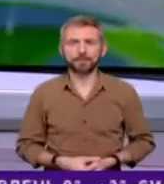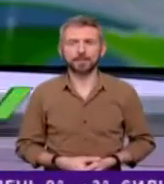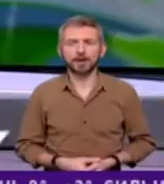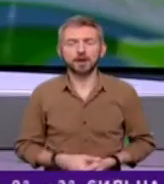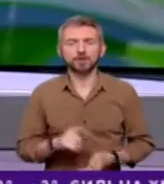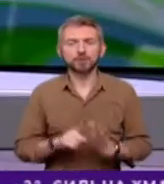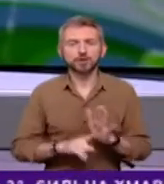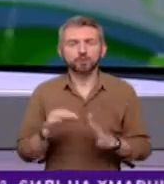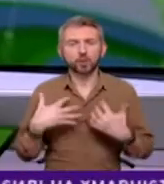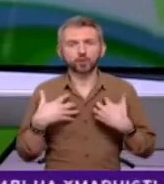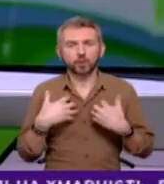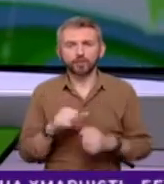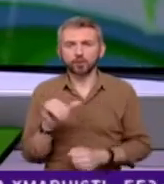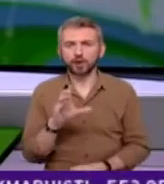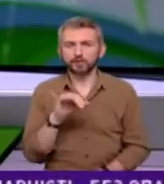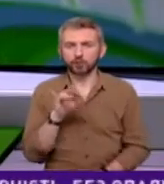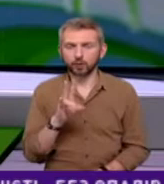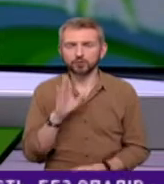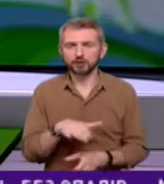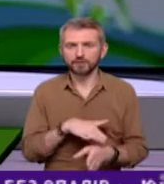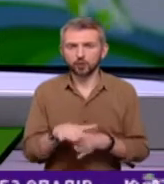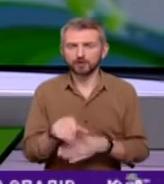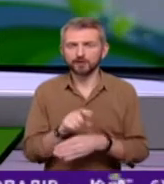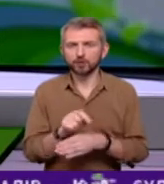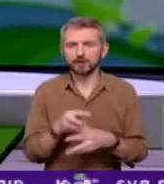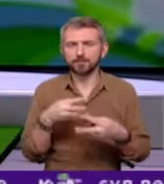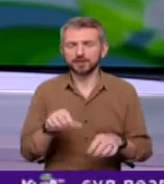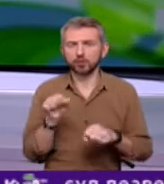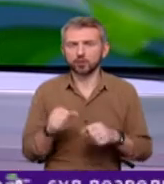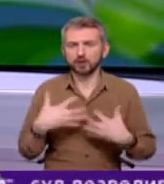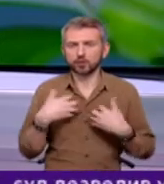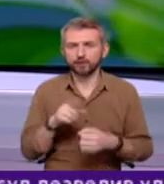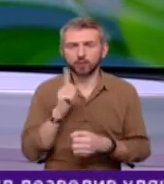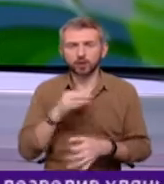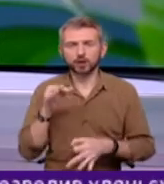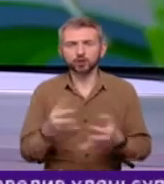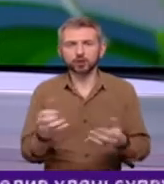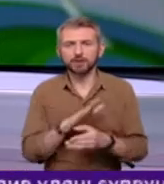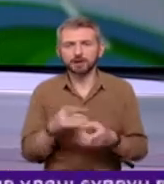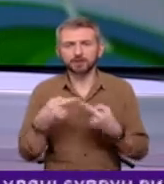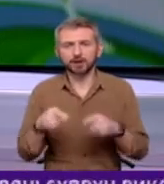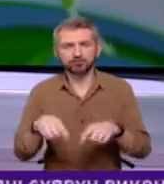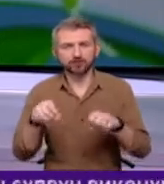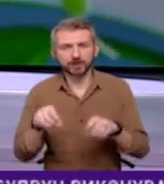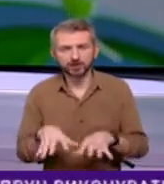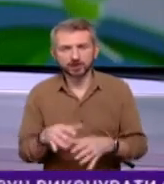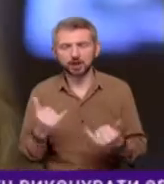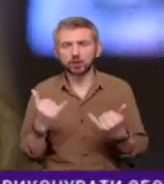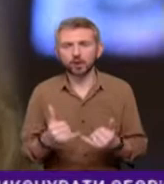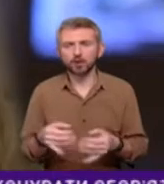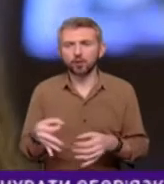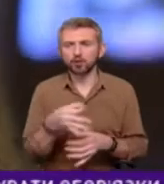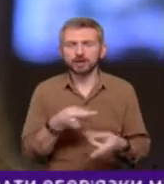Але спочатку про здоров'я. Уляна Супрун буде виконувати функції міністра охорони здоров'я, допоки суд не прийме інше рішення. Сьогодні